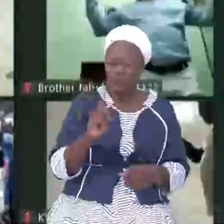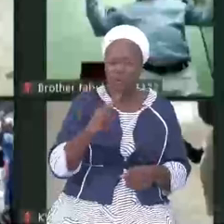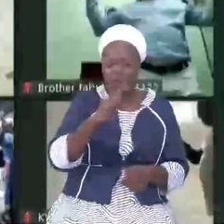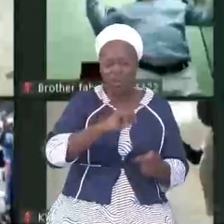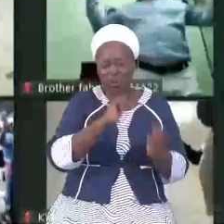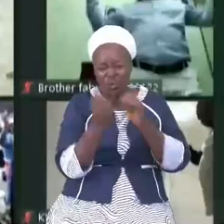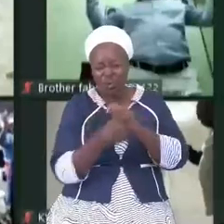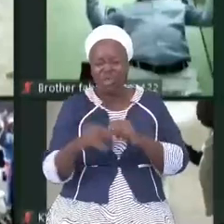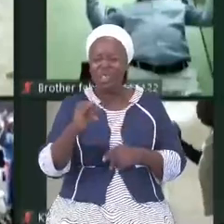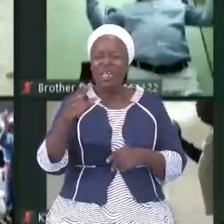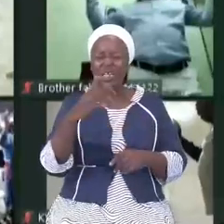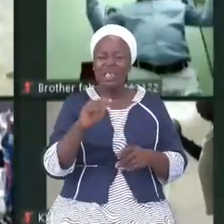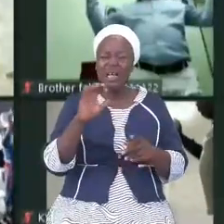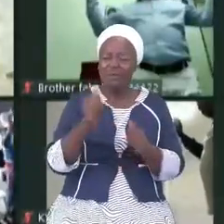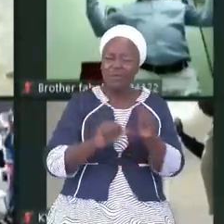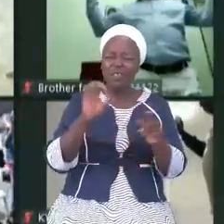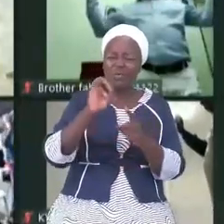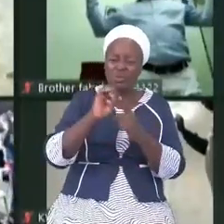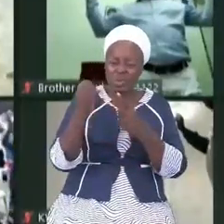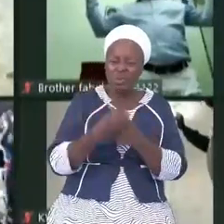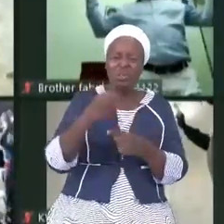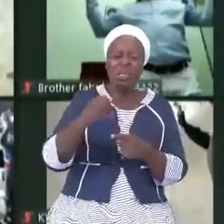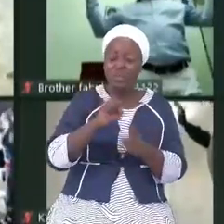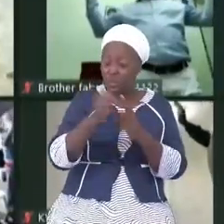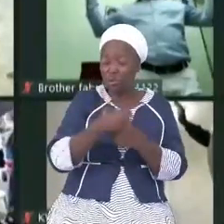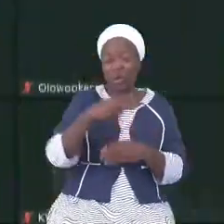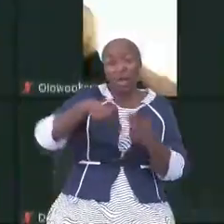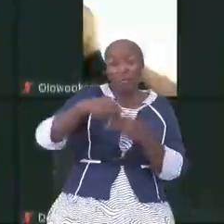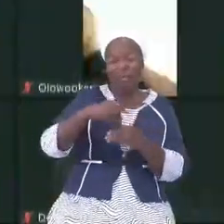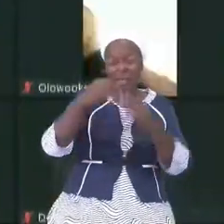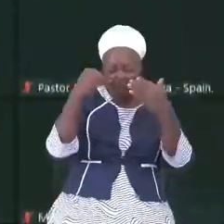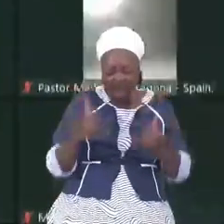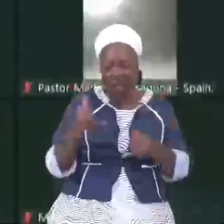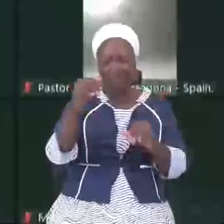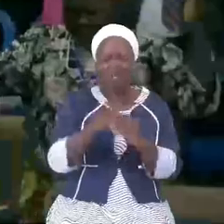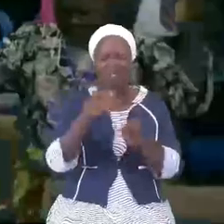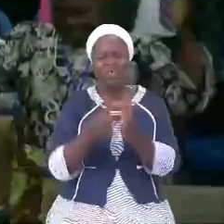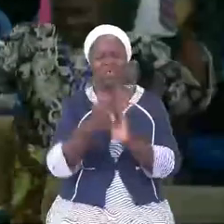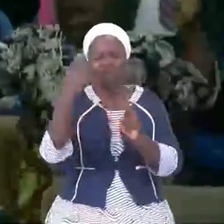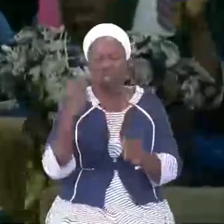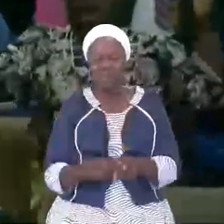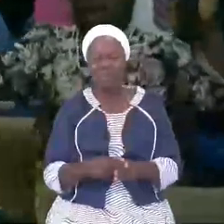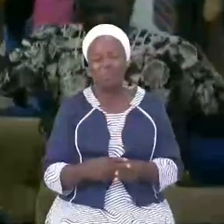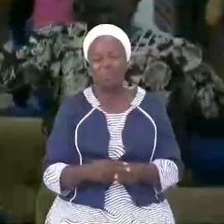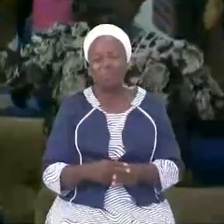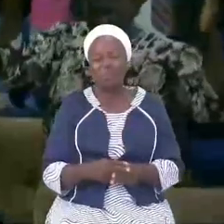changer chaque situation maintenant même au nom de Jésus.